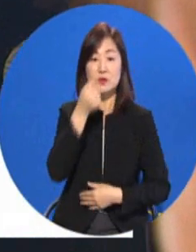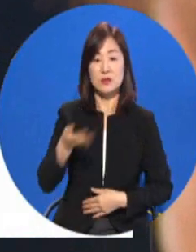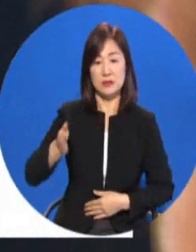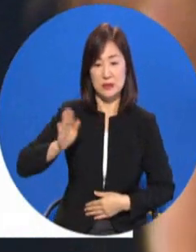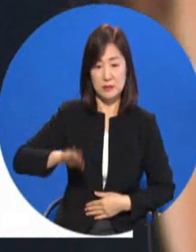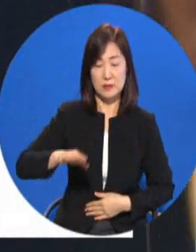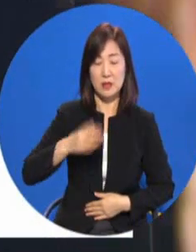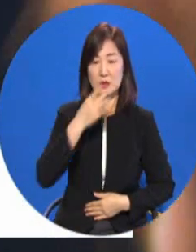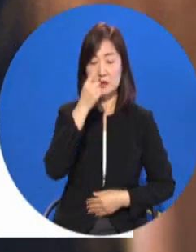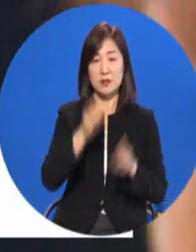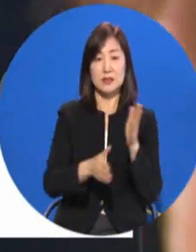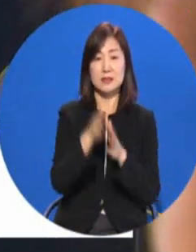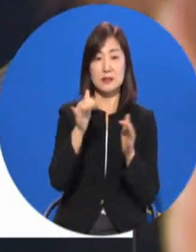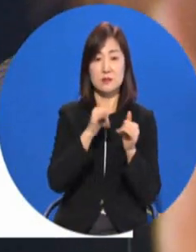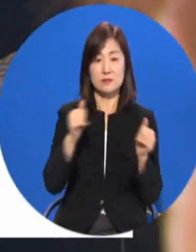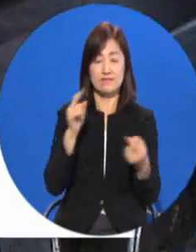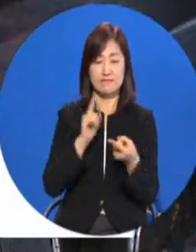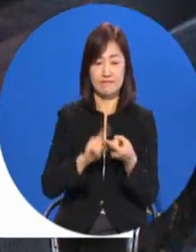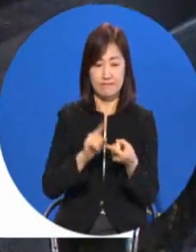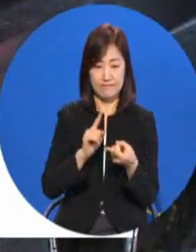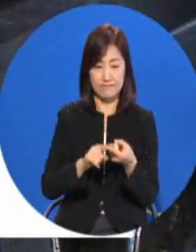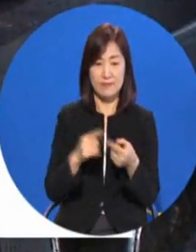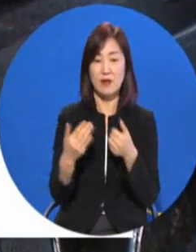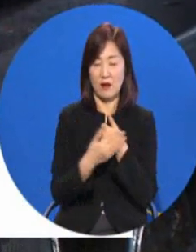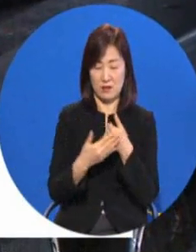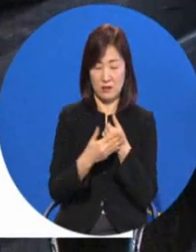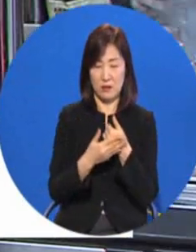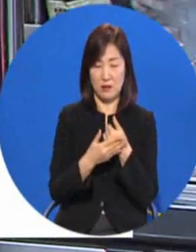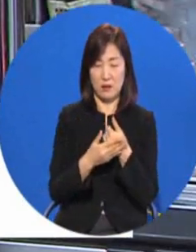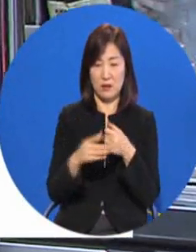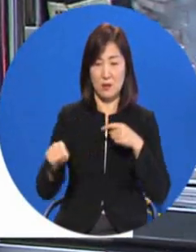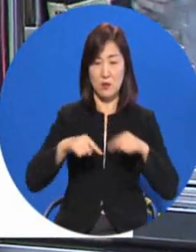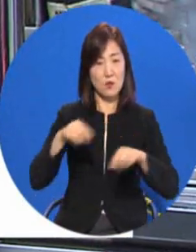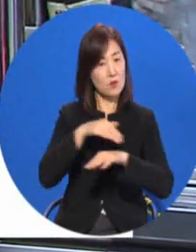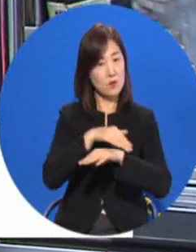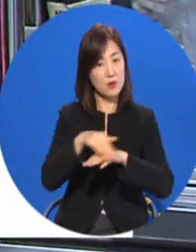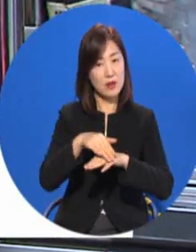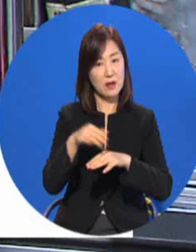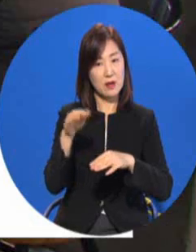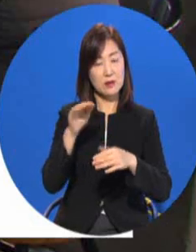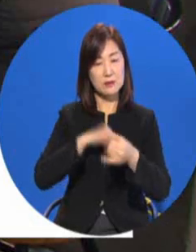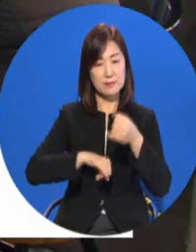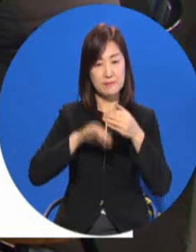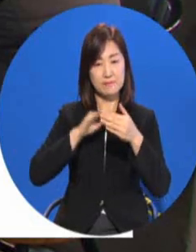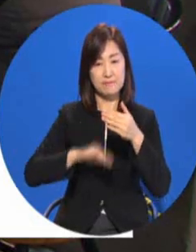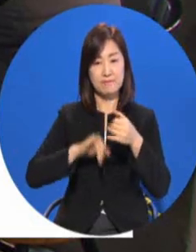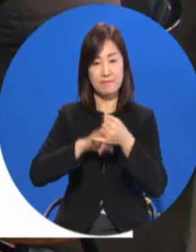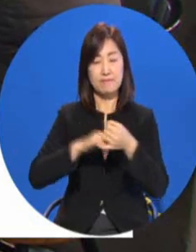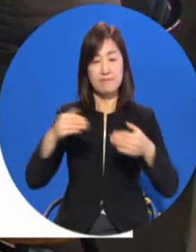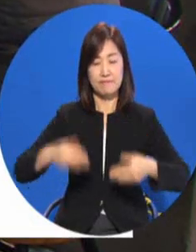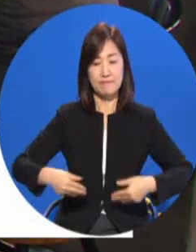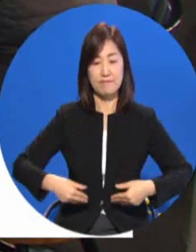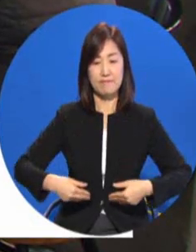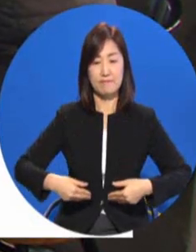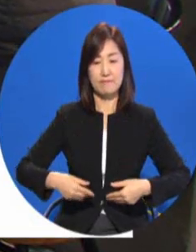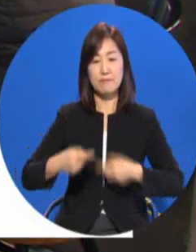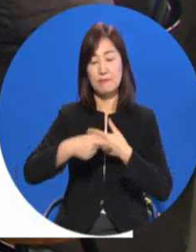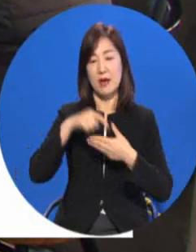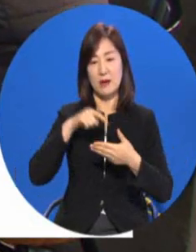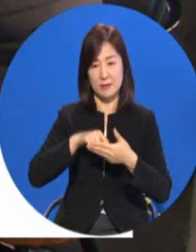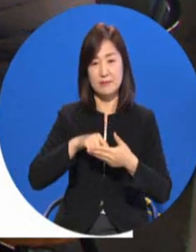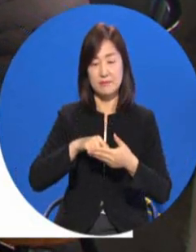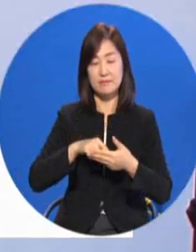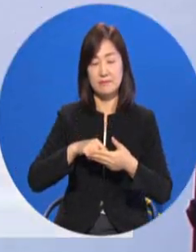밀에 대한 그럼 혜택 같은것 정모 종말 마음이 가지 않을까